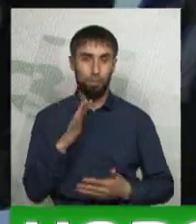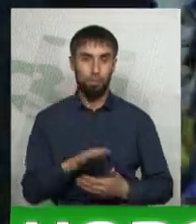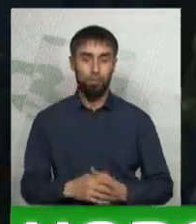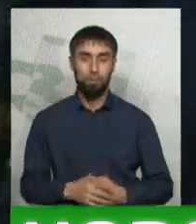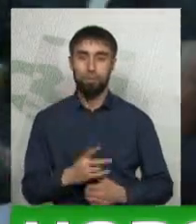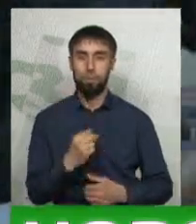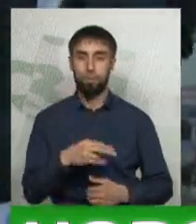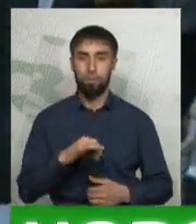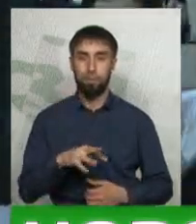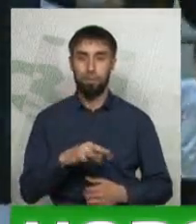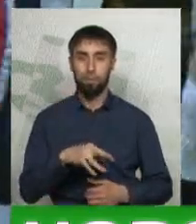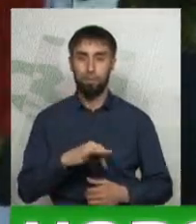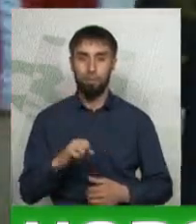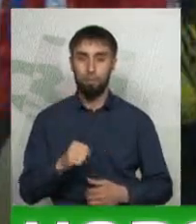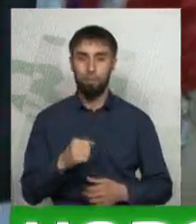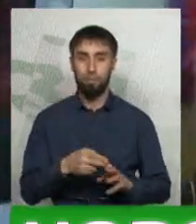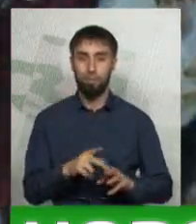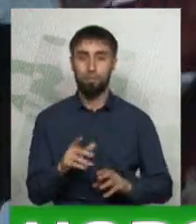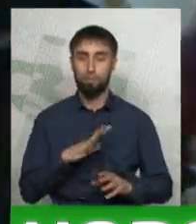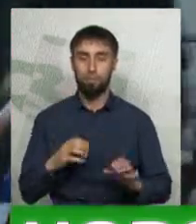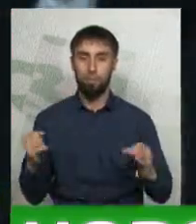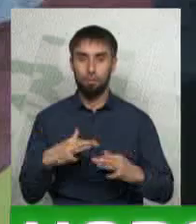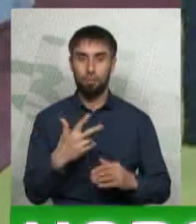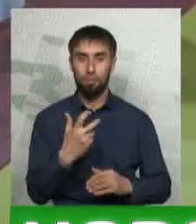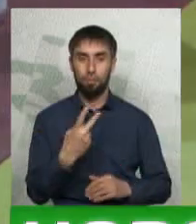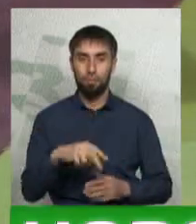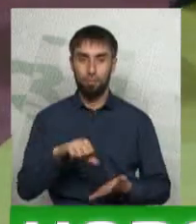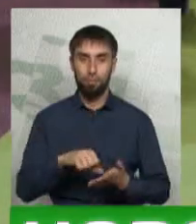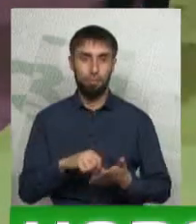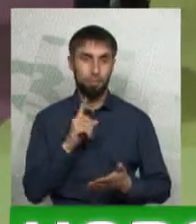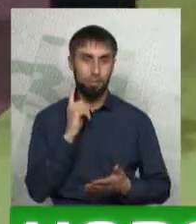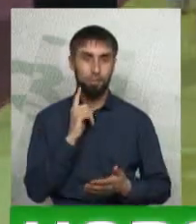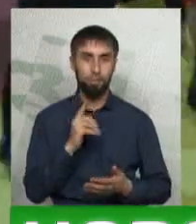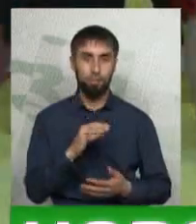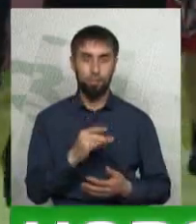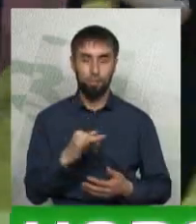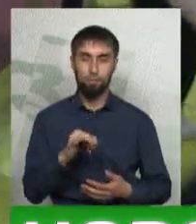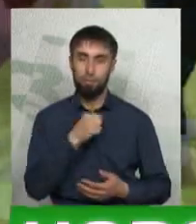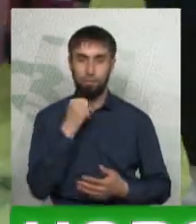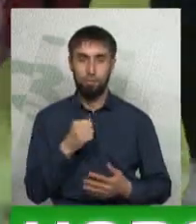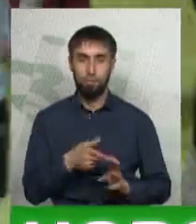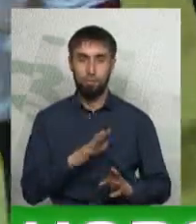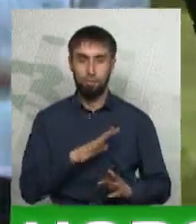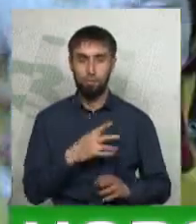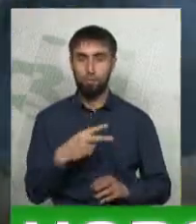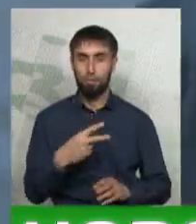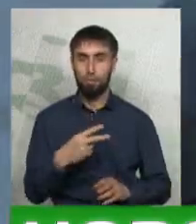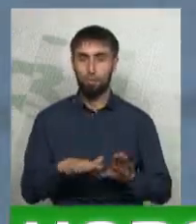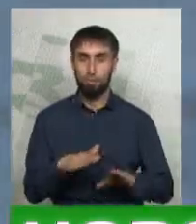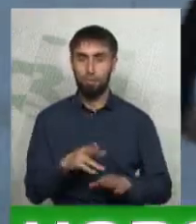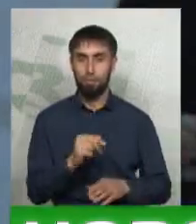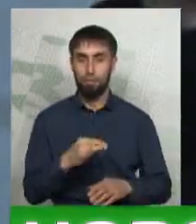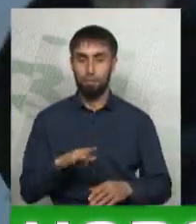На чемпионат мира про Fight Mix съехались 320 участников. Юниоры, юноши и взрослые сражались в 20 весовых